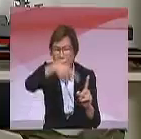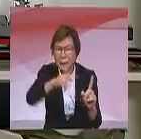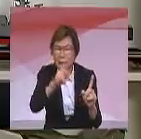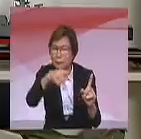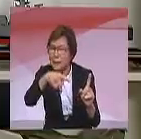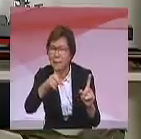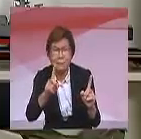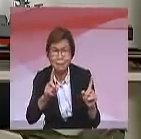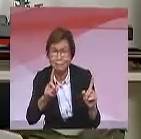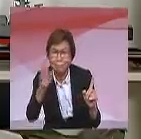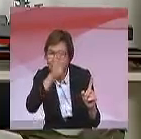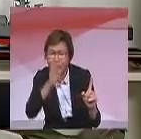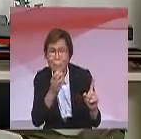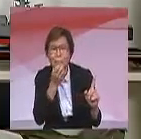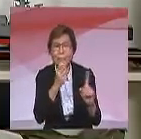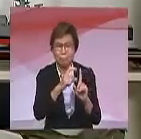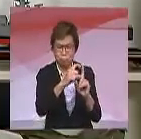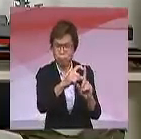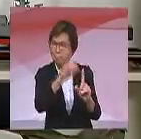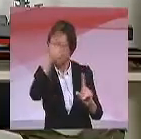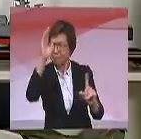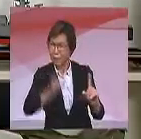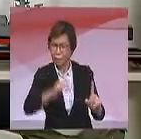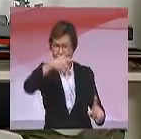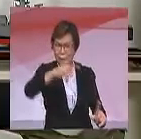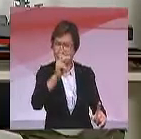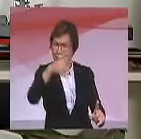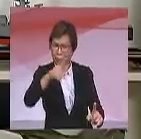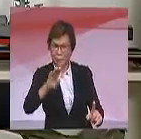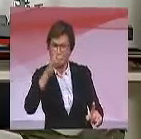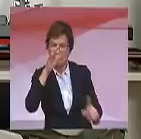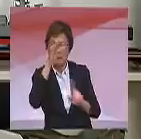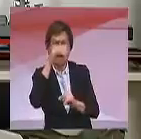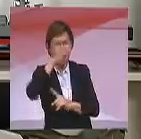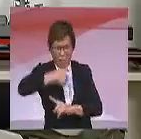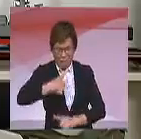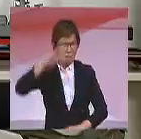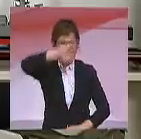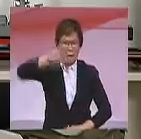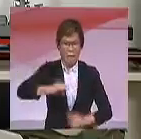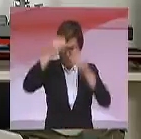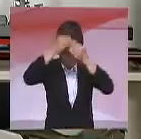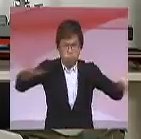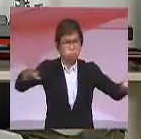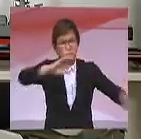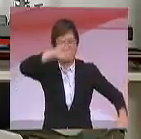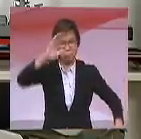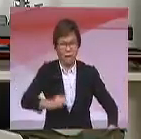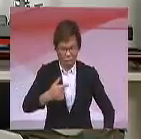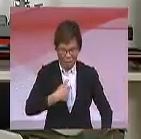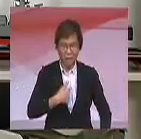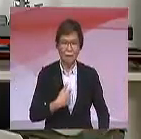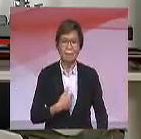akan diisytiharkan, diletakkan di bawah PKPB. Tak pernah saya isytiharkan. Ya, itu